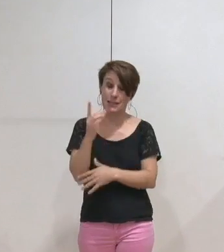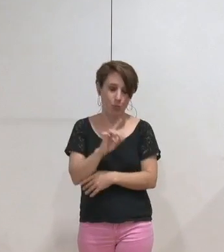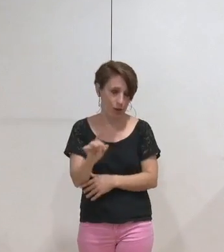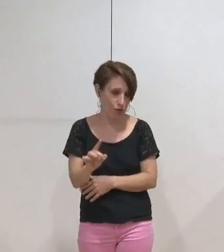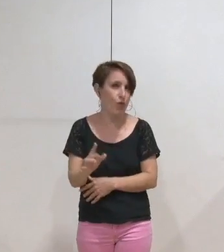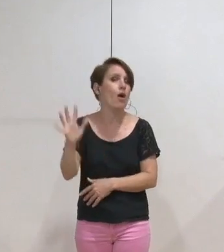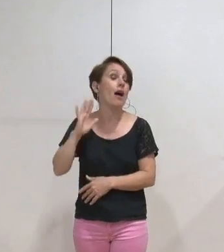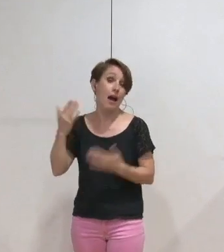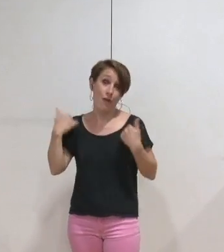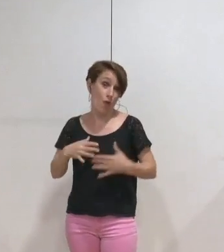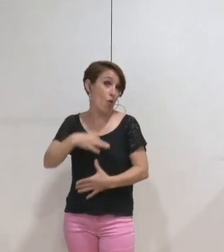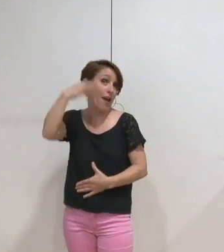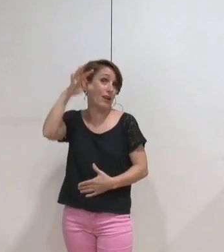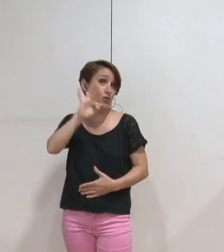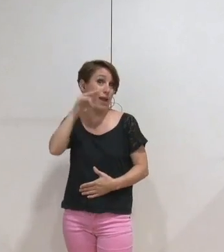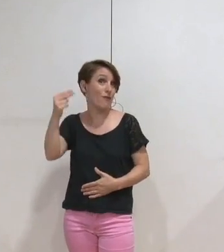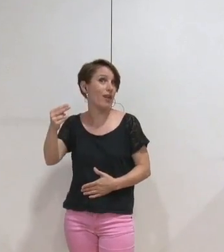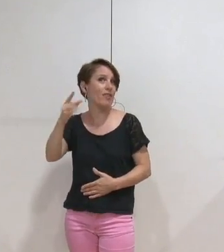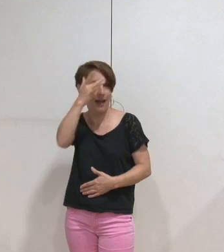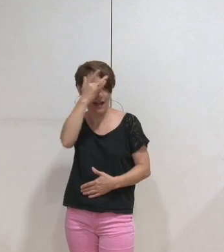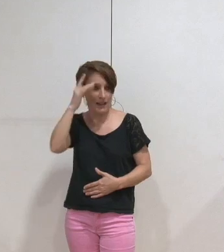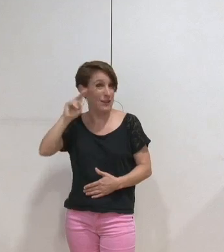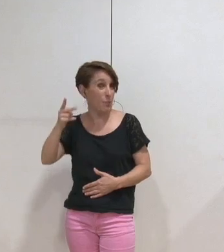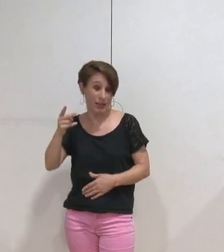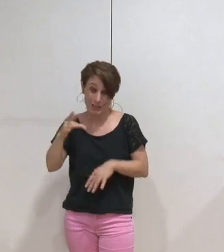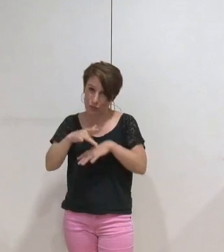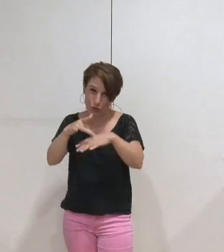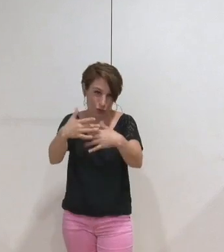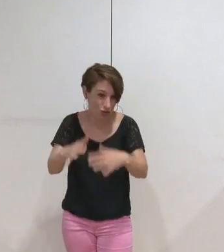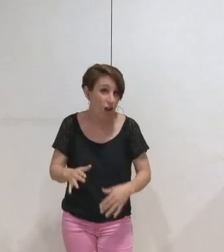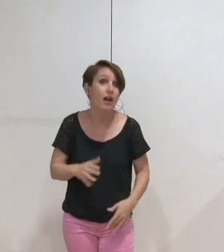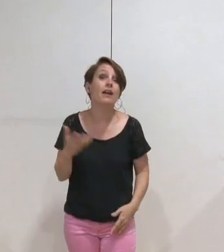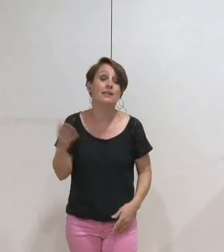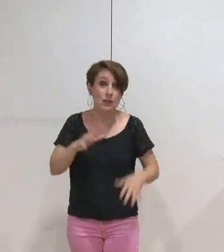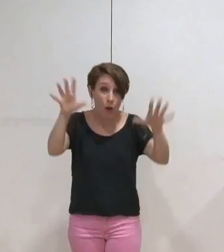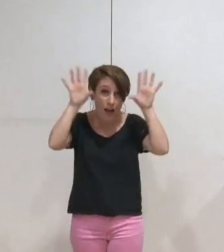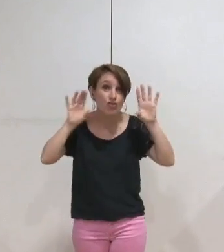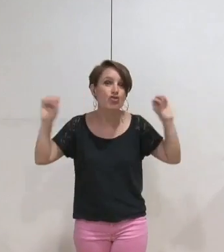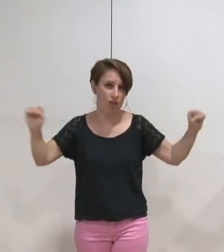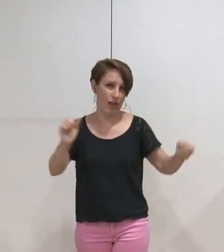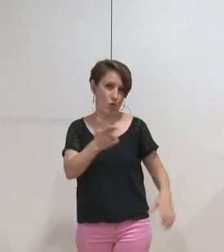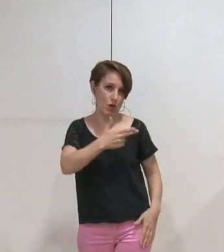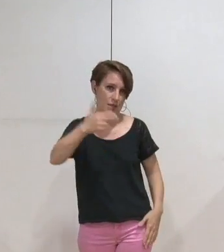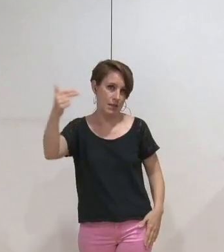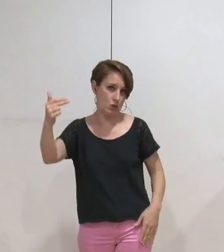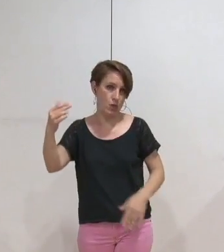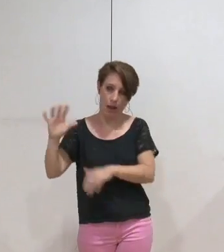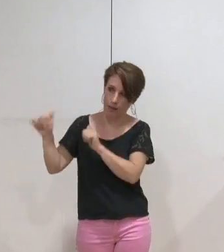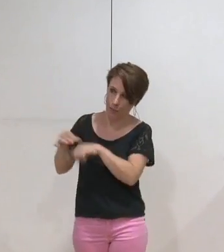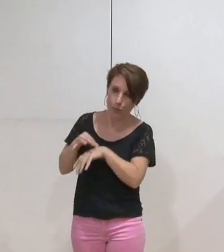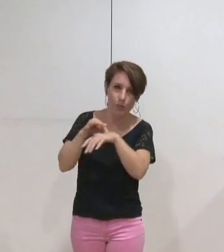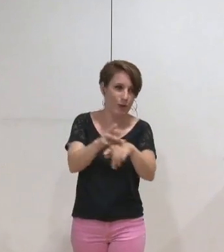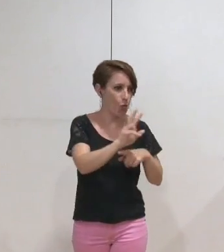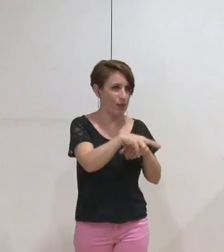Saint-Priest que voulez-vous on ne sefait pas c'est la gendarmerie nationale qui m'a fait visiter le nouveau camp où le